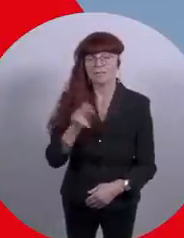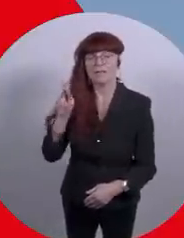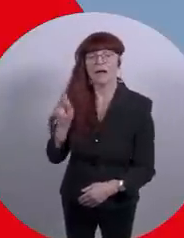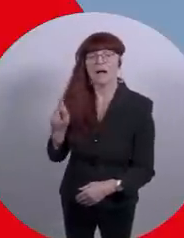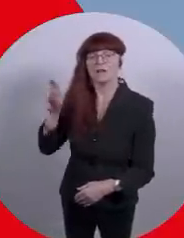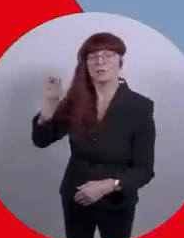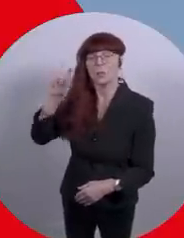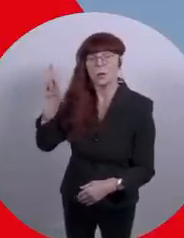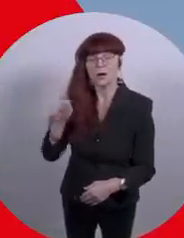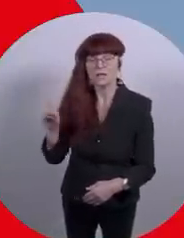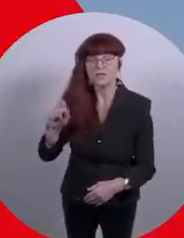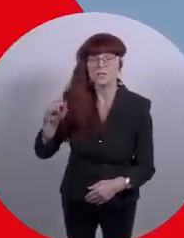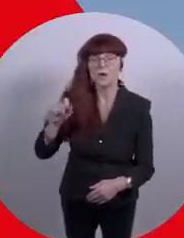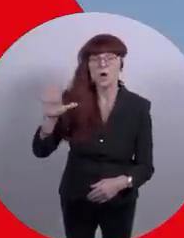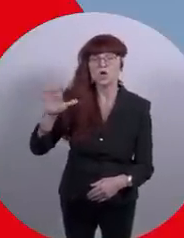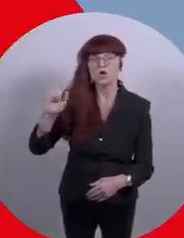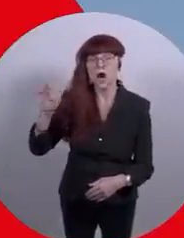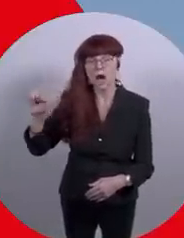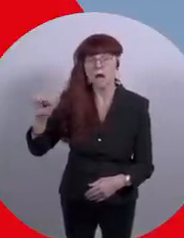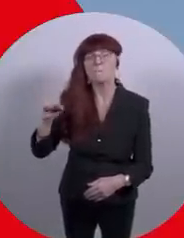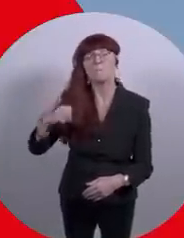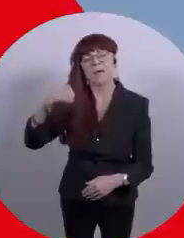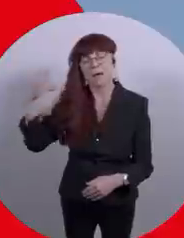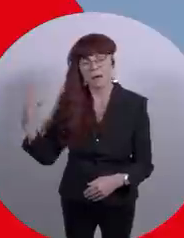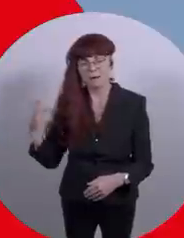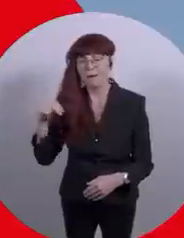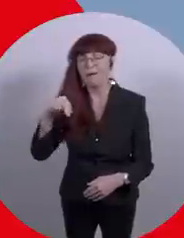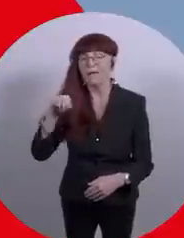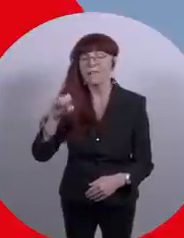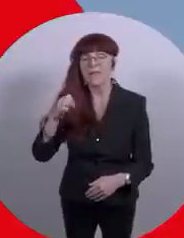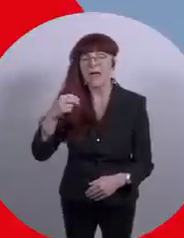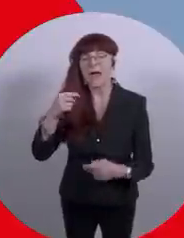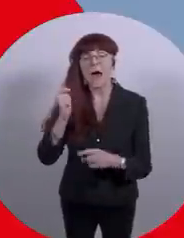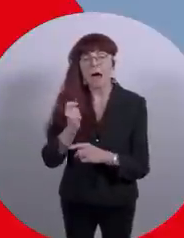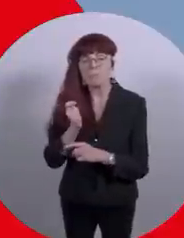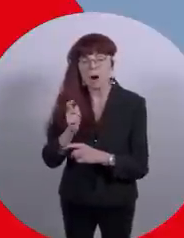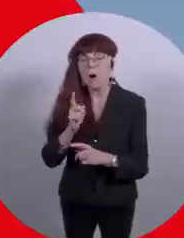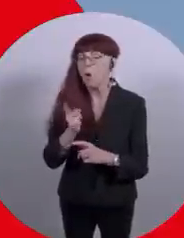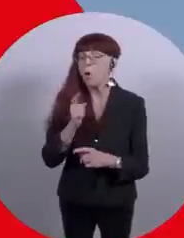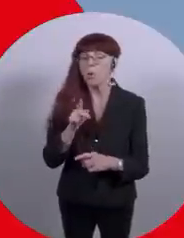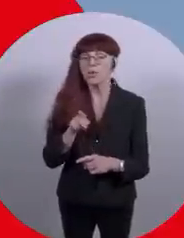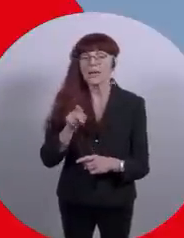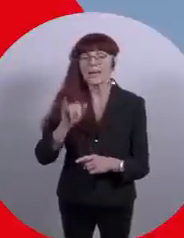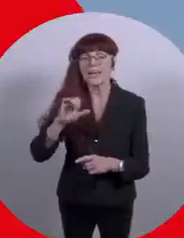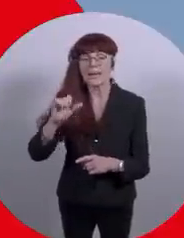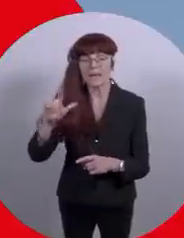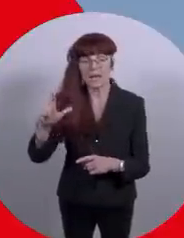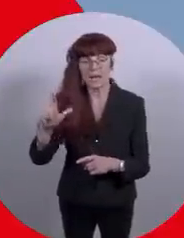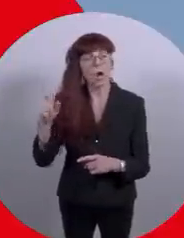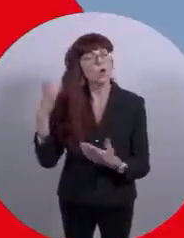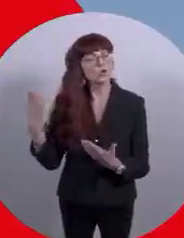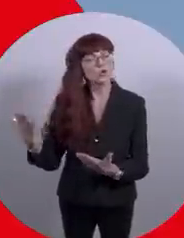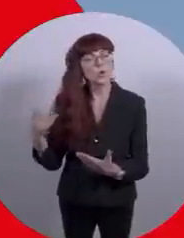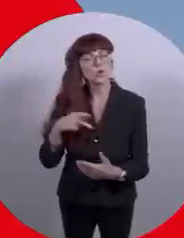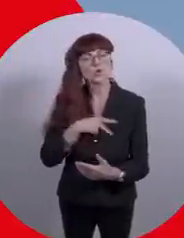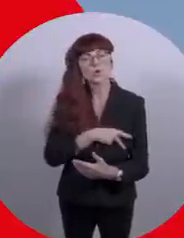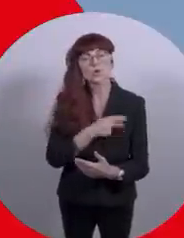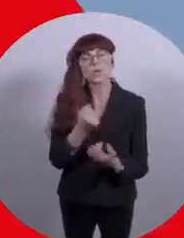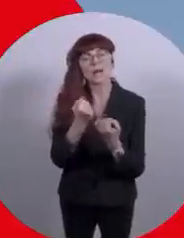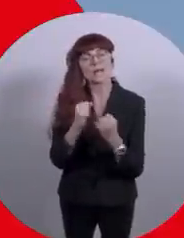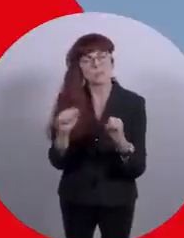Schallenberg nehammer oder Kiki das macht die Sozialdemokratie stark aber klare